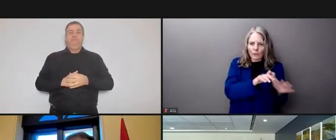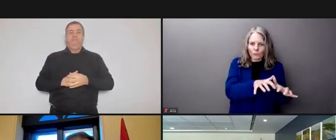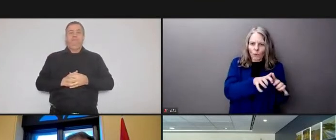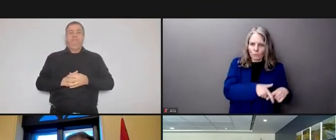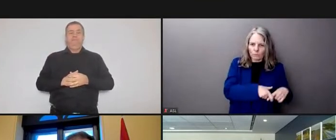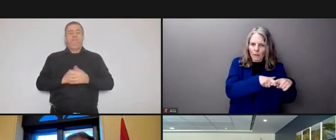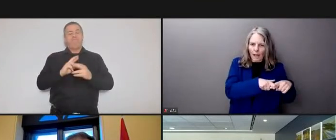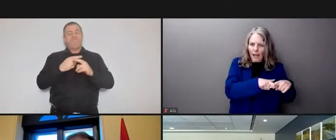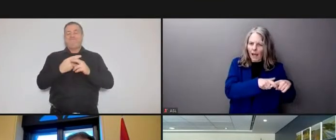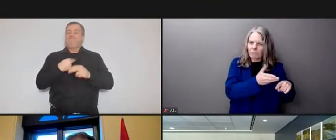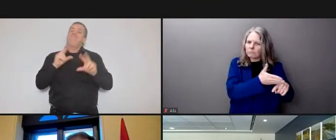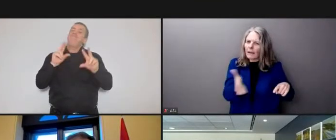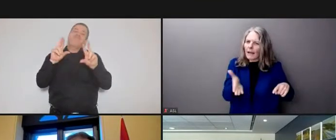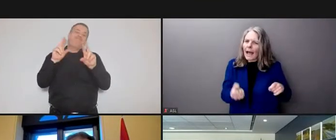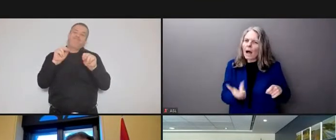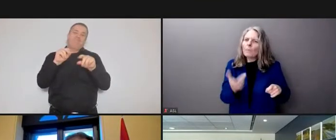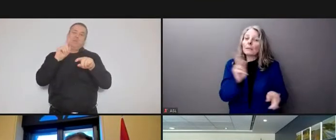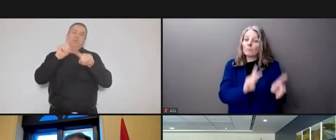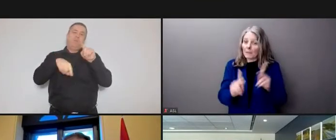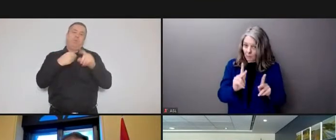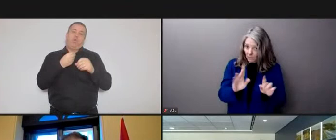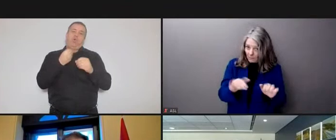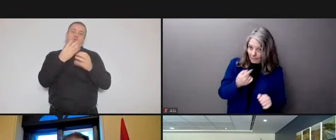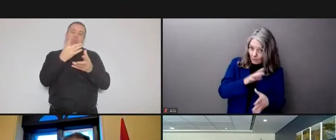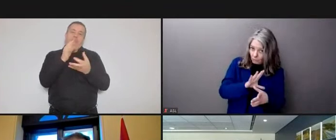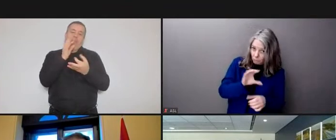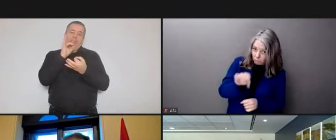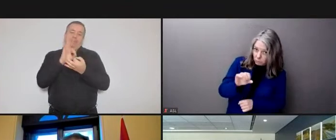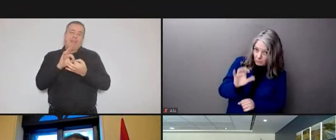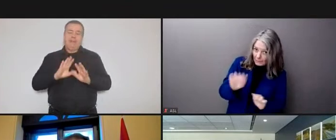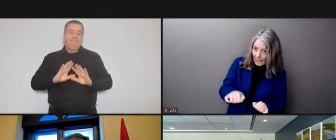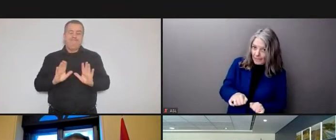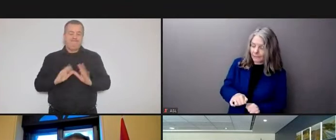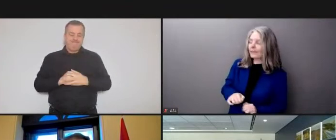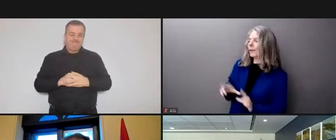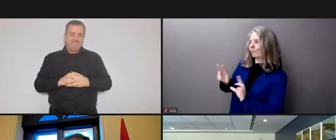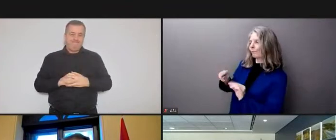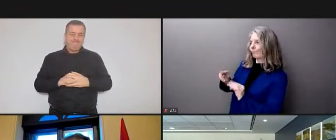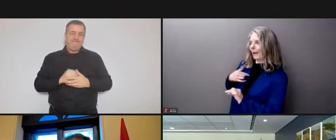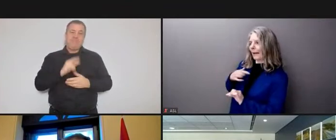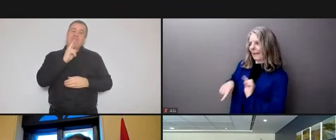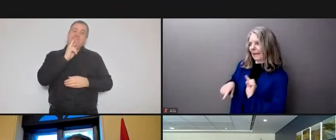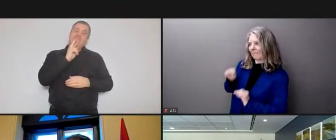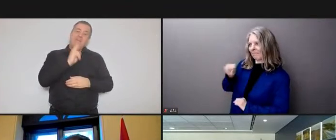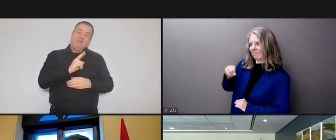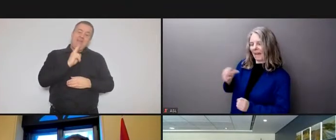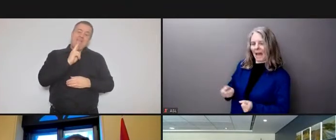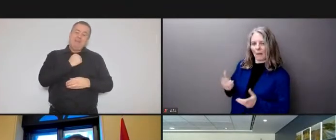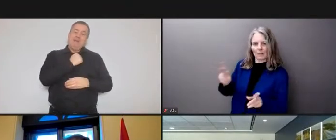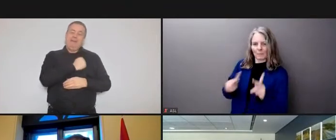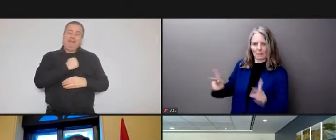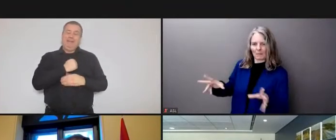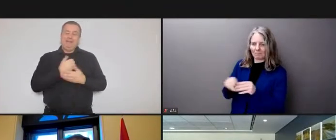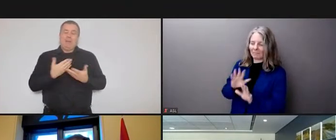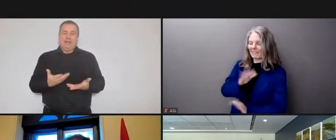Non, je ne peux pas donner ces détails. Et je suis vraiment, vraiment désolée.